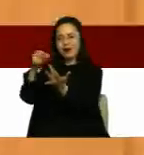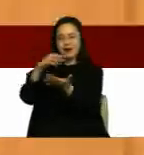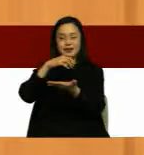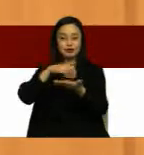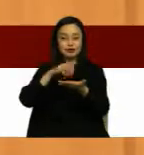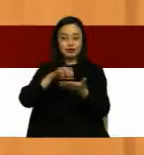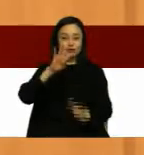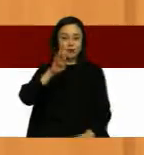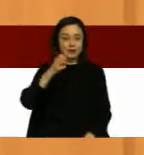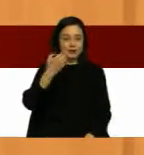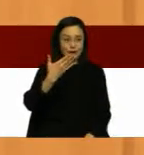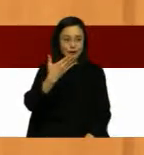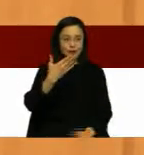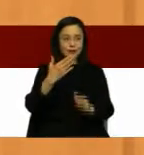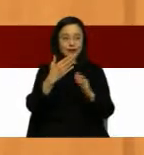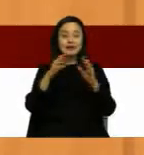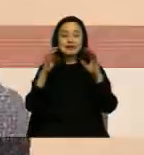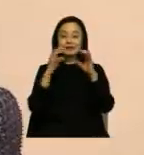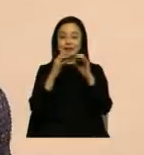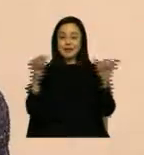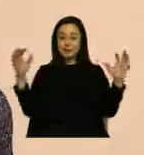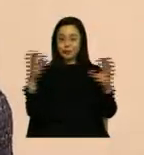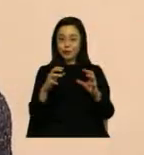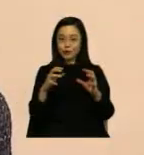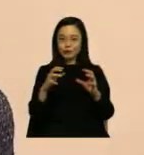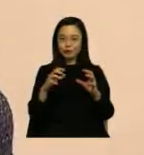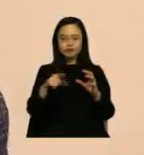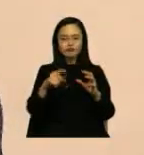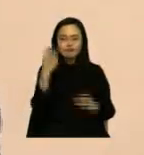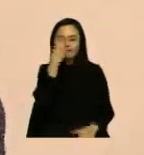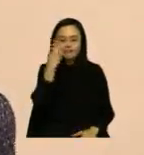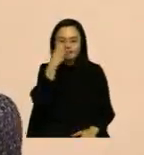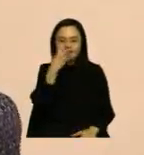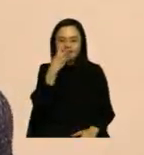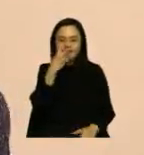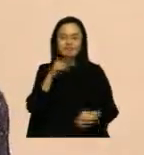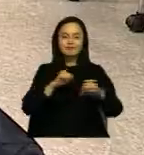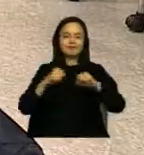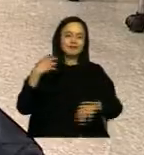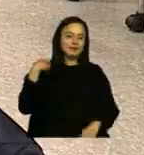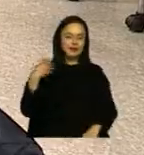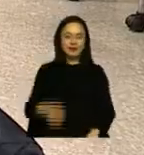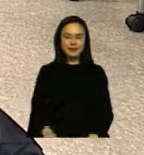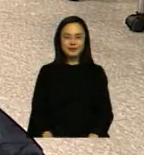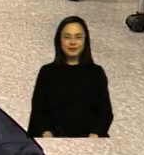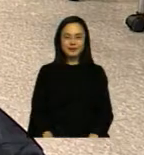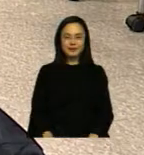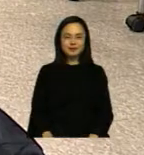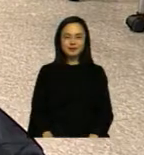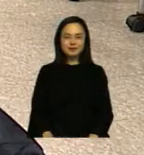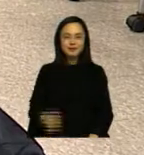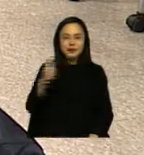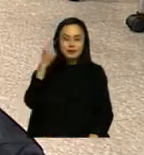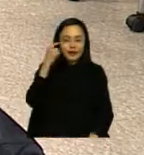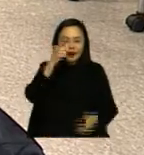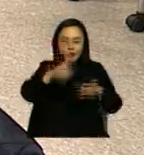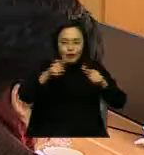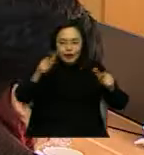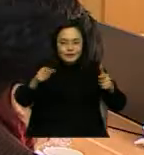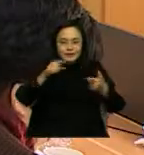만났습니다. GTX 착공으로 더 관심이 높은 대공역 일대 개발에 대한 다양한 의견을 제시하는가